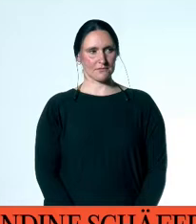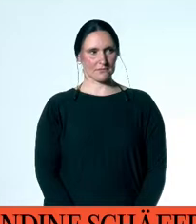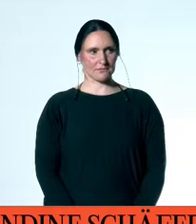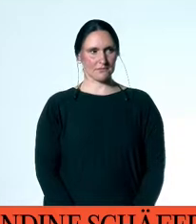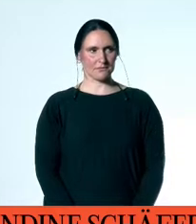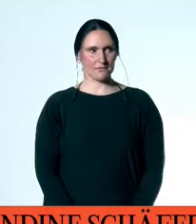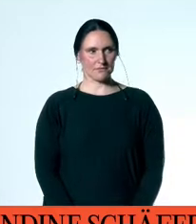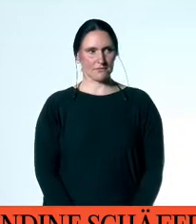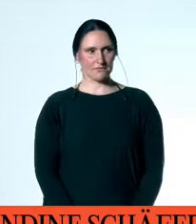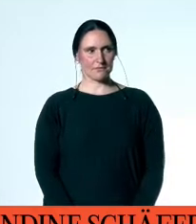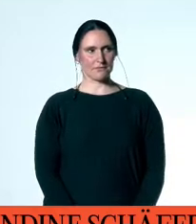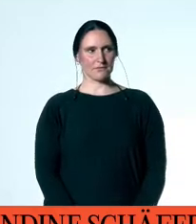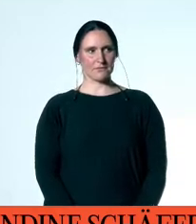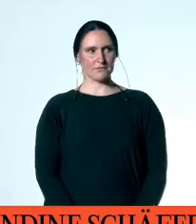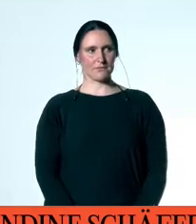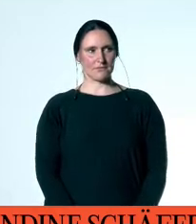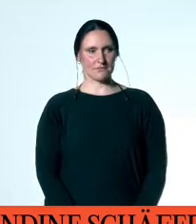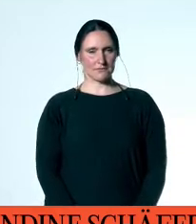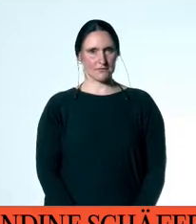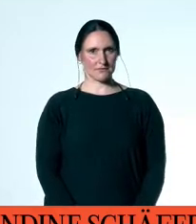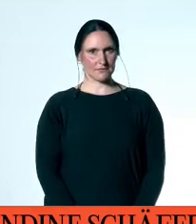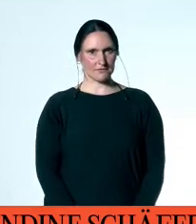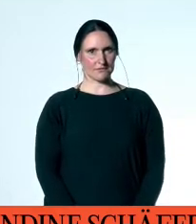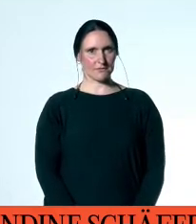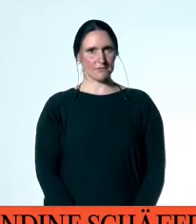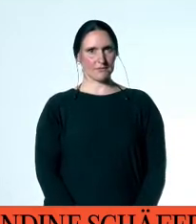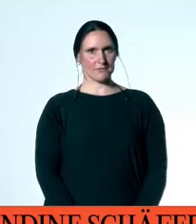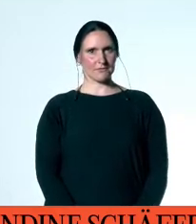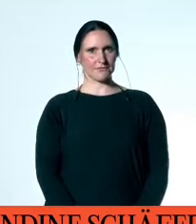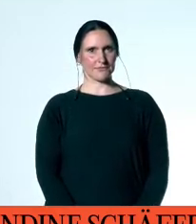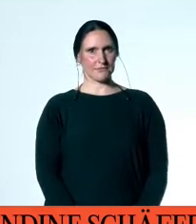gab es in diesem Jahr zahlreiche Feminizide.